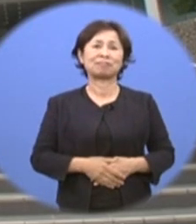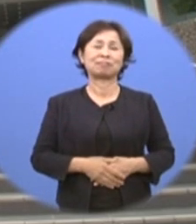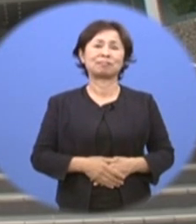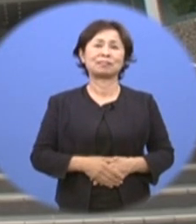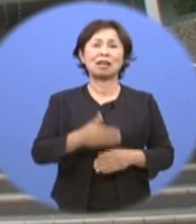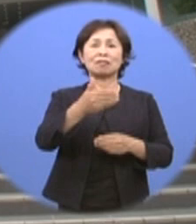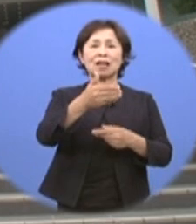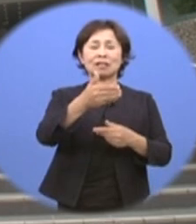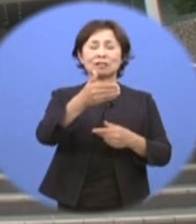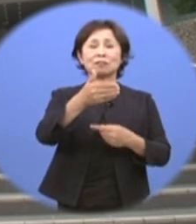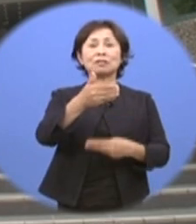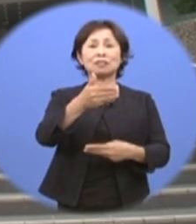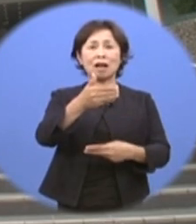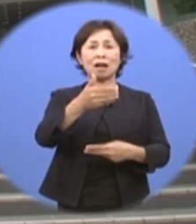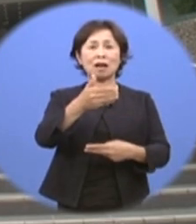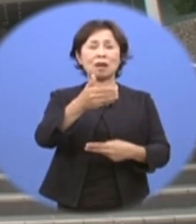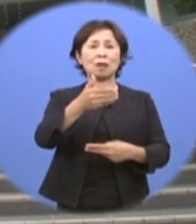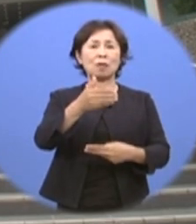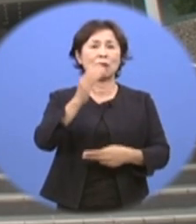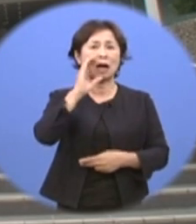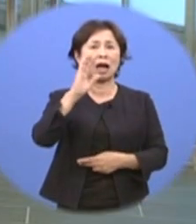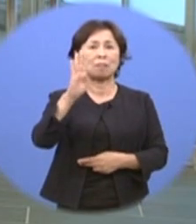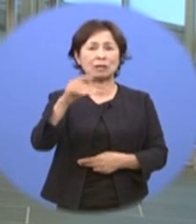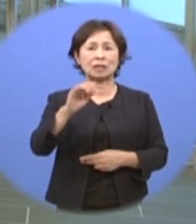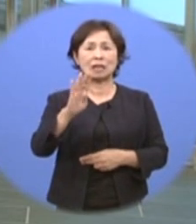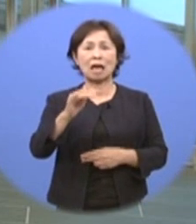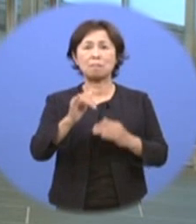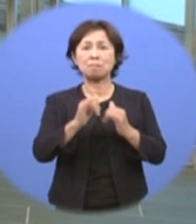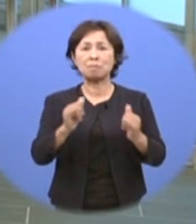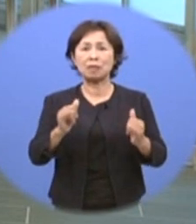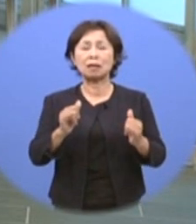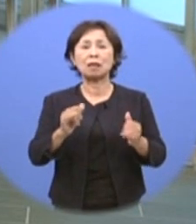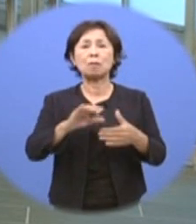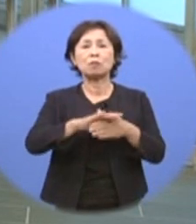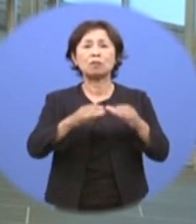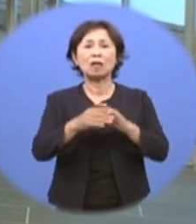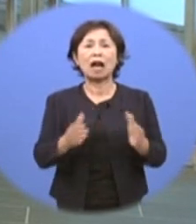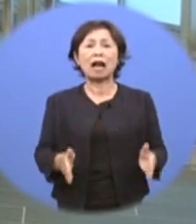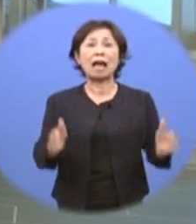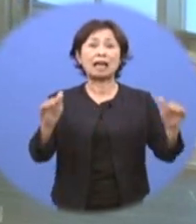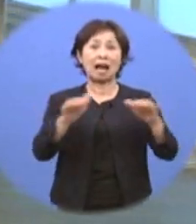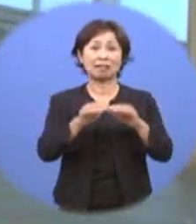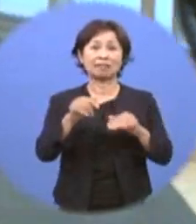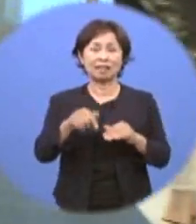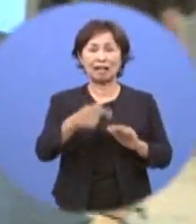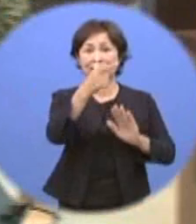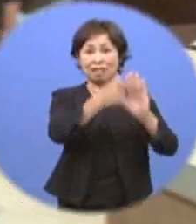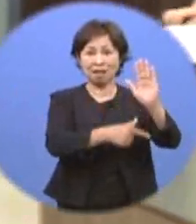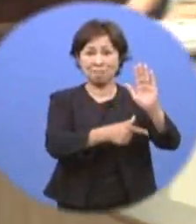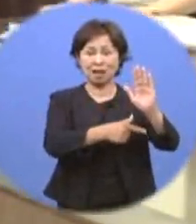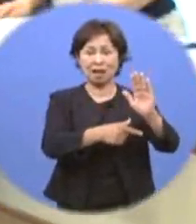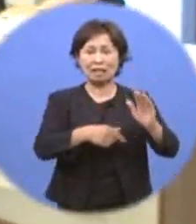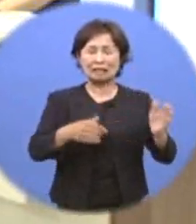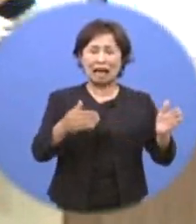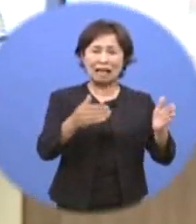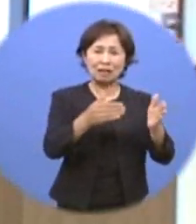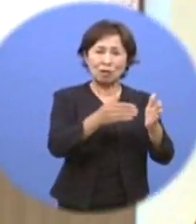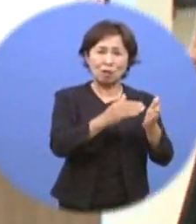9月2日、和歌山市の県民文化会館で最後まで自分らしくと題した催しが開かれ